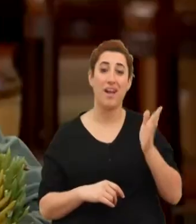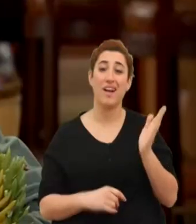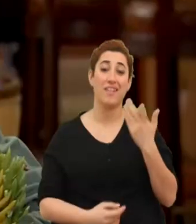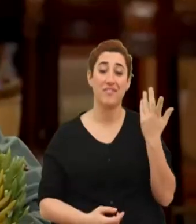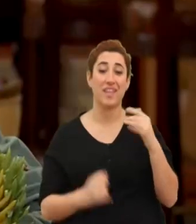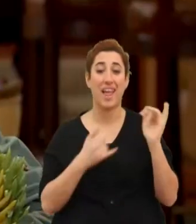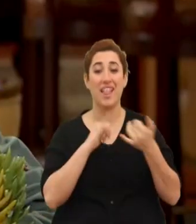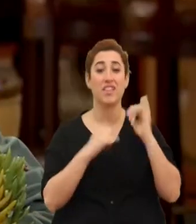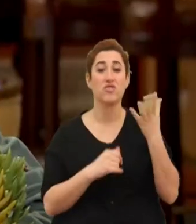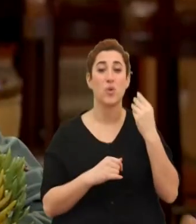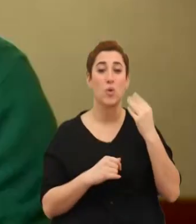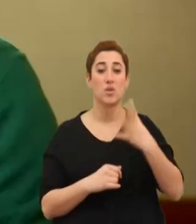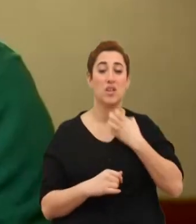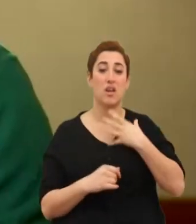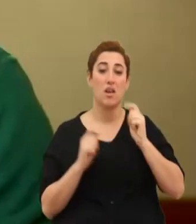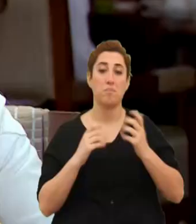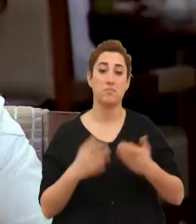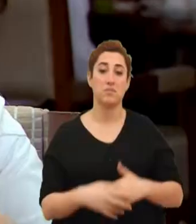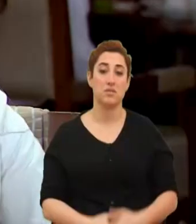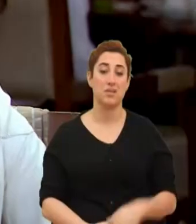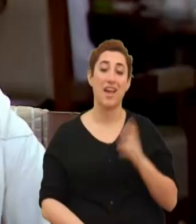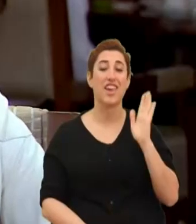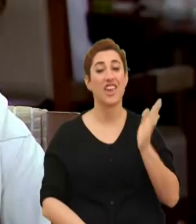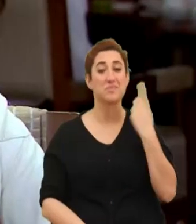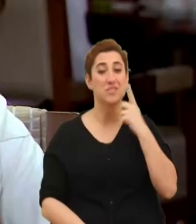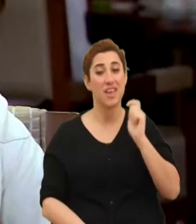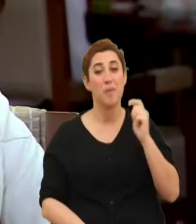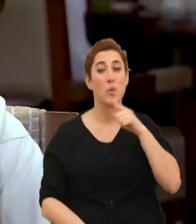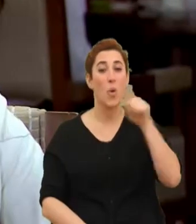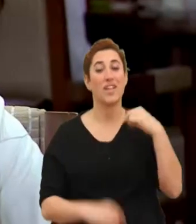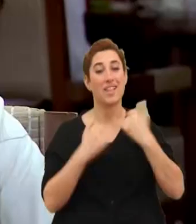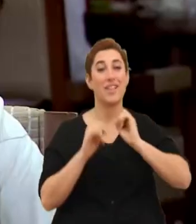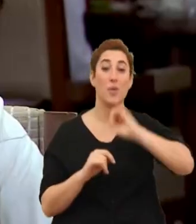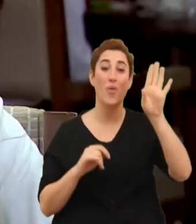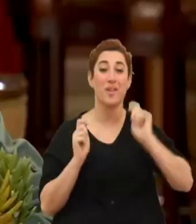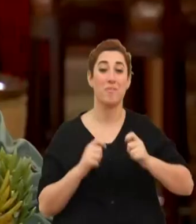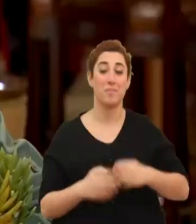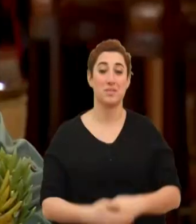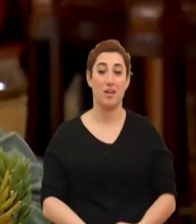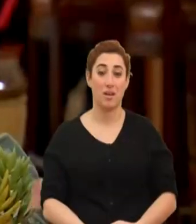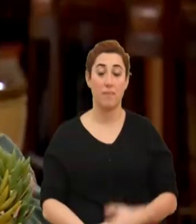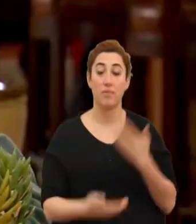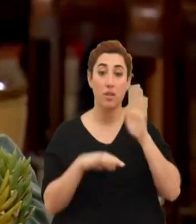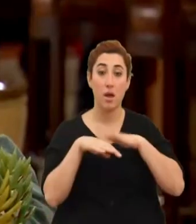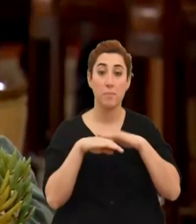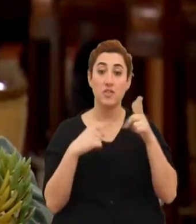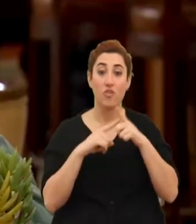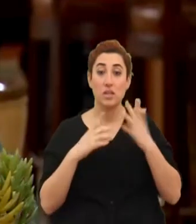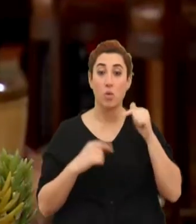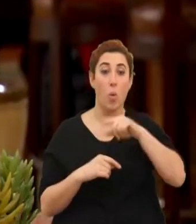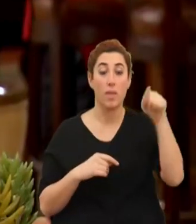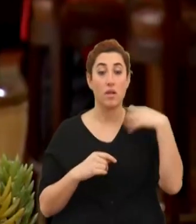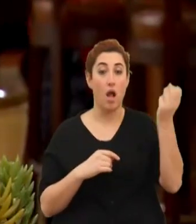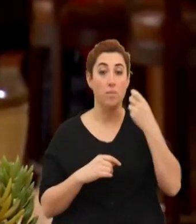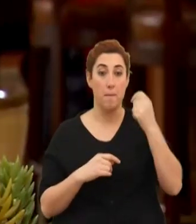hani eğlenceden çok çileye dönmüştü. Ya keşke bir şeyler yapabilsek, onları tatile gönderebilsek. Ne yapacağız Filiz yani?